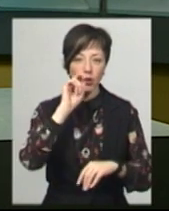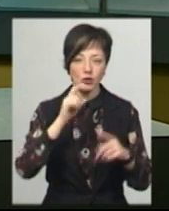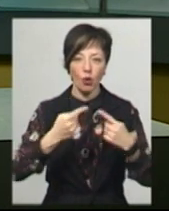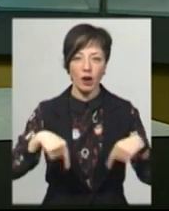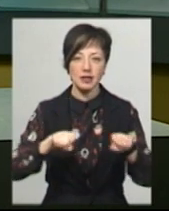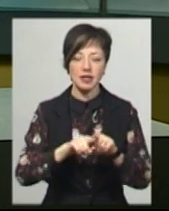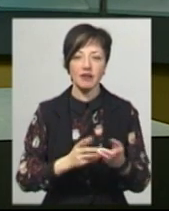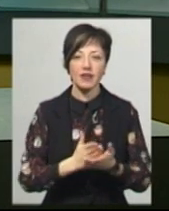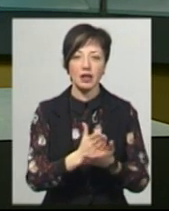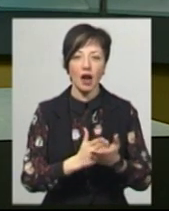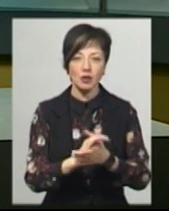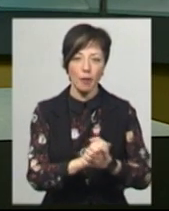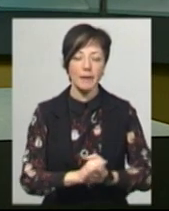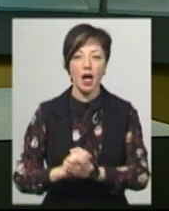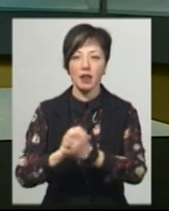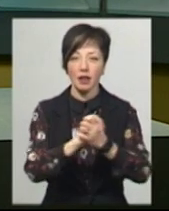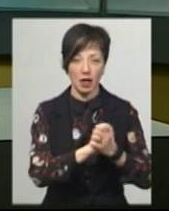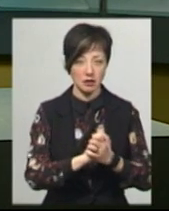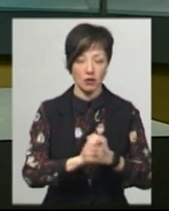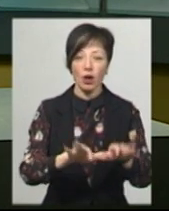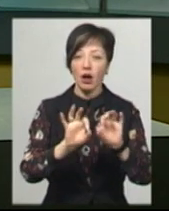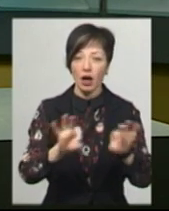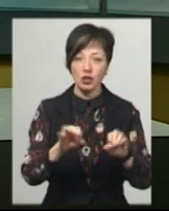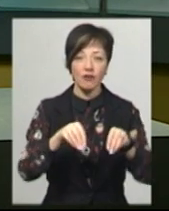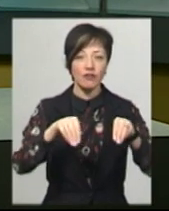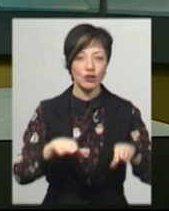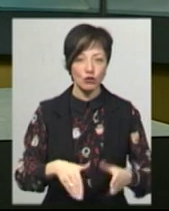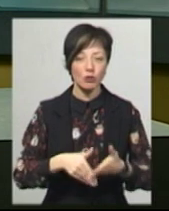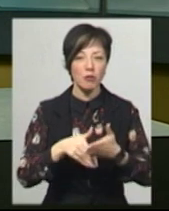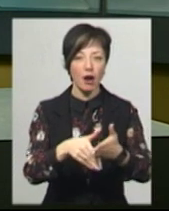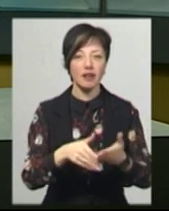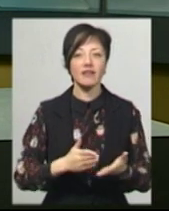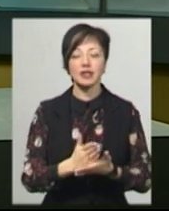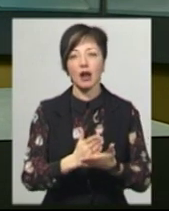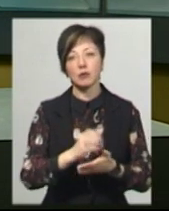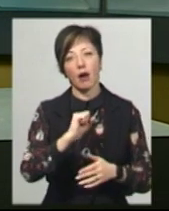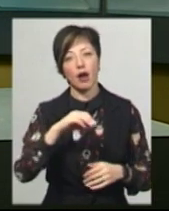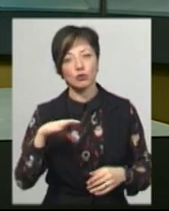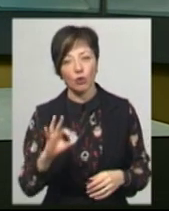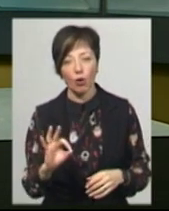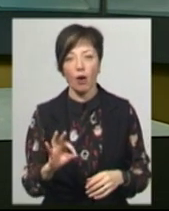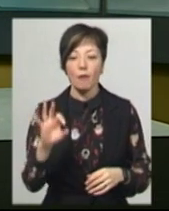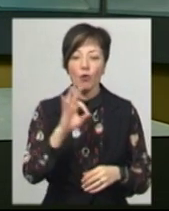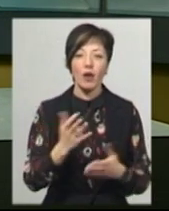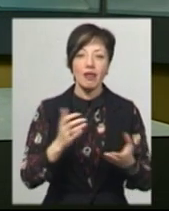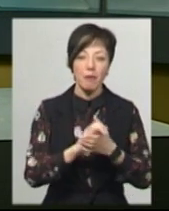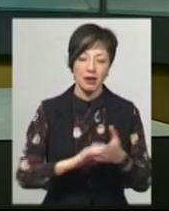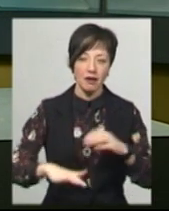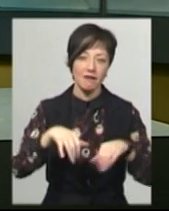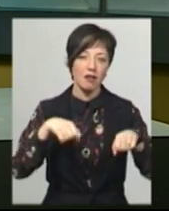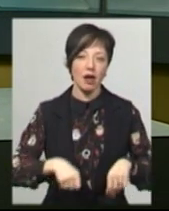організації «Ветеранське братерство». Чоловік каже, вирішив допомагати ветеранам АТО і ООС, про яких на мирній території влада